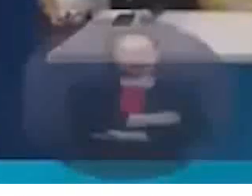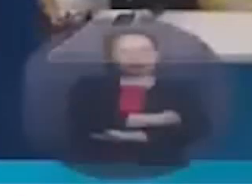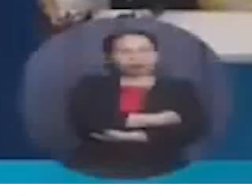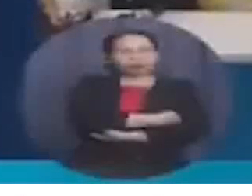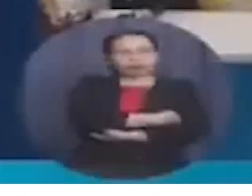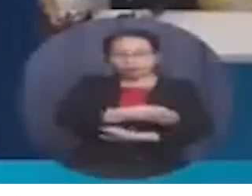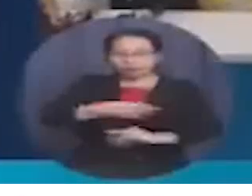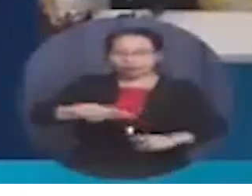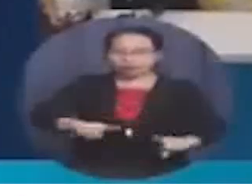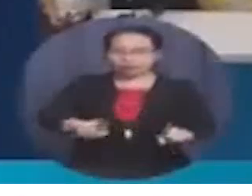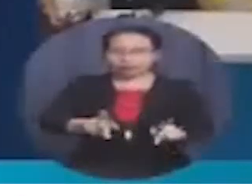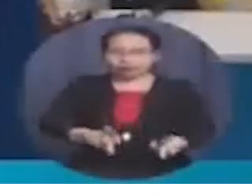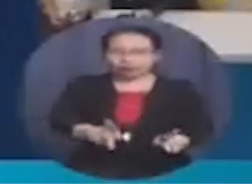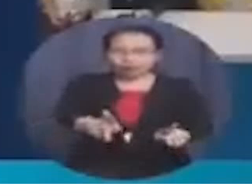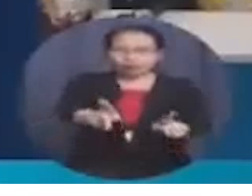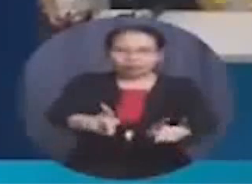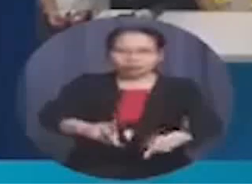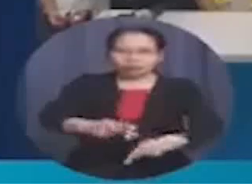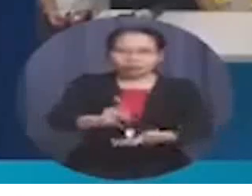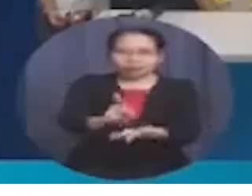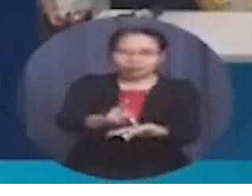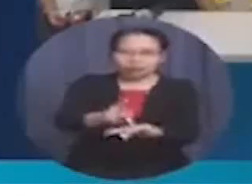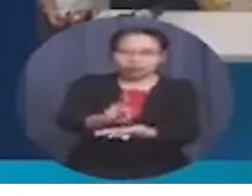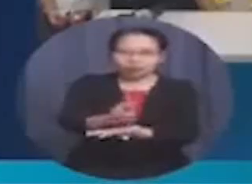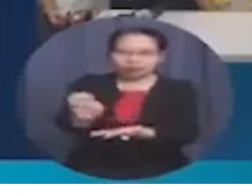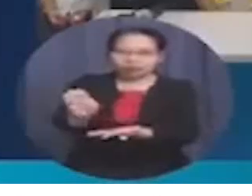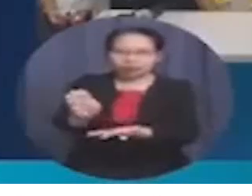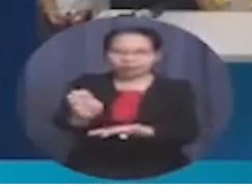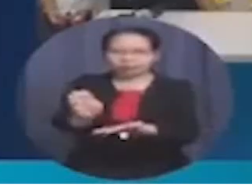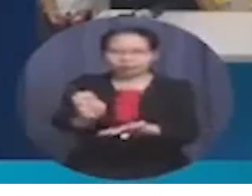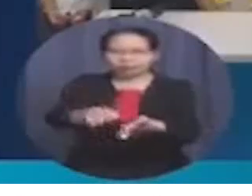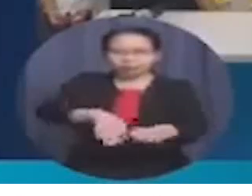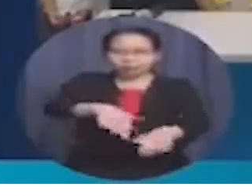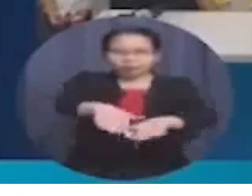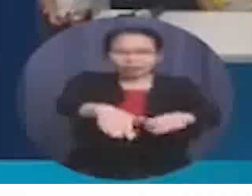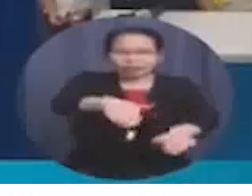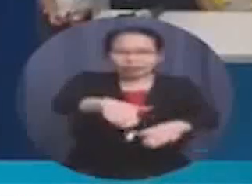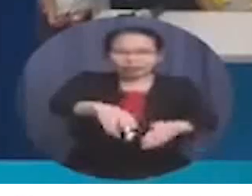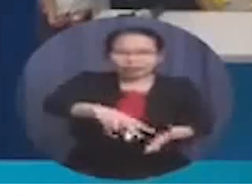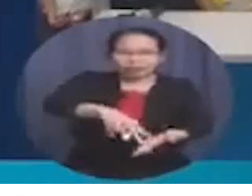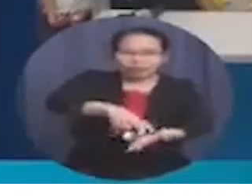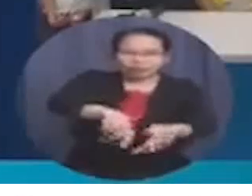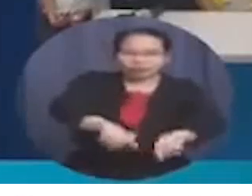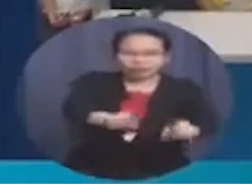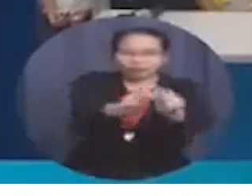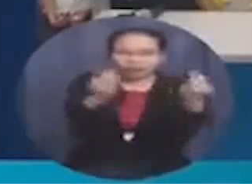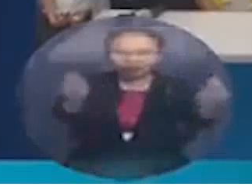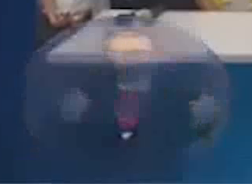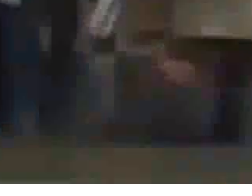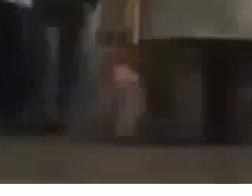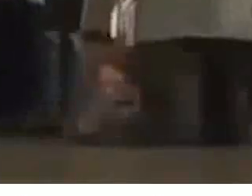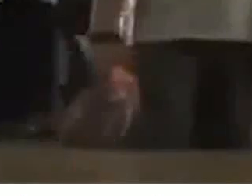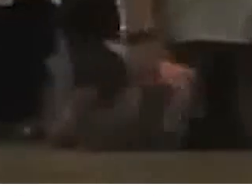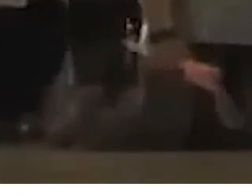dun sa patio ng simbahan, ha? Hindi pa sa loob, doon sa patio, maglalakad na siya ng paluhod papunta sa altar.